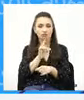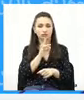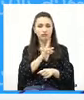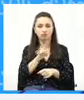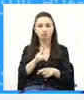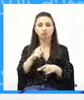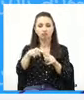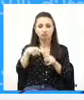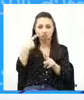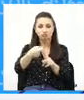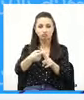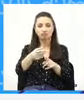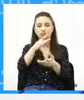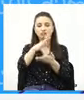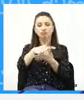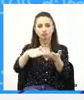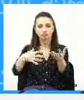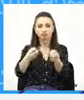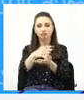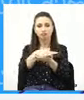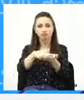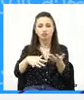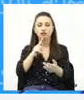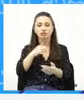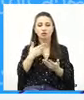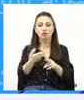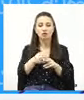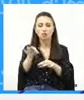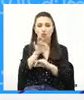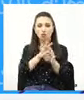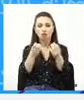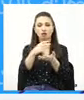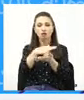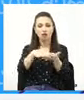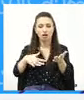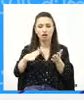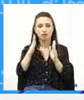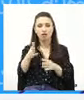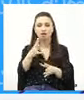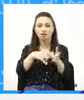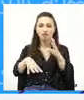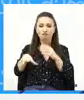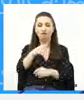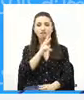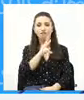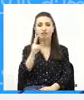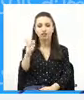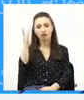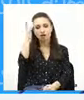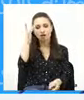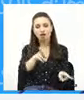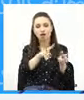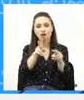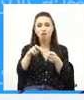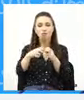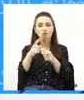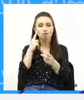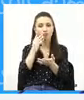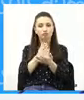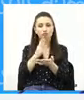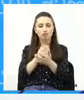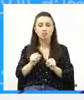ვაპირებთ მომდევნო წლების განმავლობაში, რა თქმა უნდა, ეს პროექტი გაგრძელდება და ყველას, ვისაც ანალოგიური პრობლემა